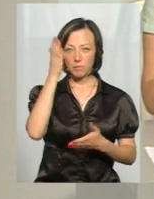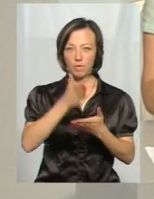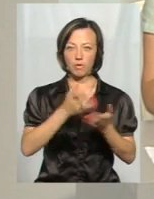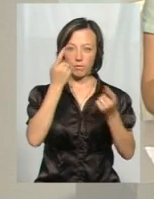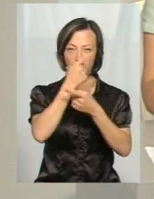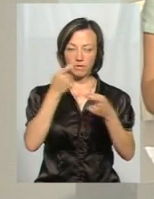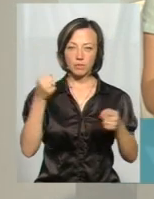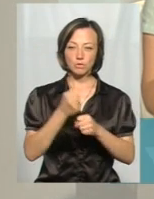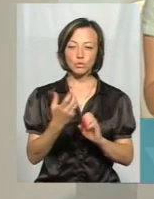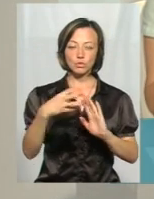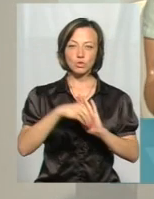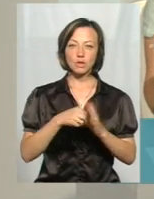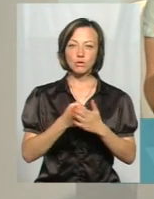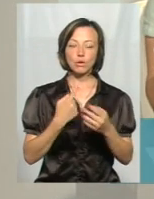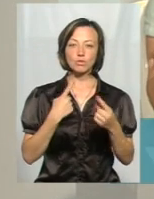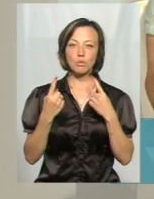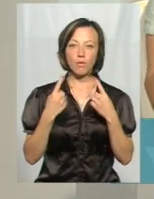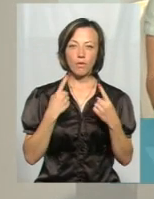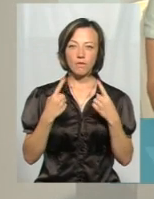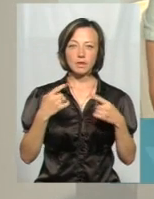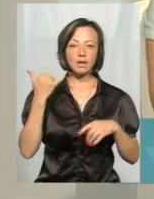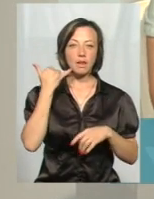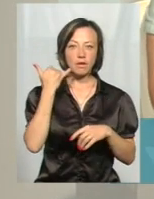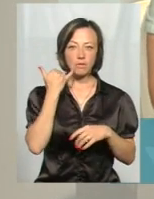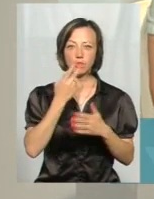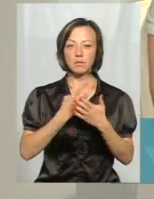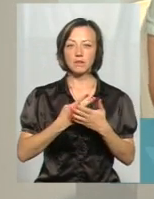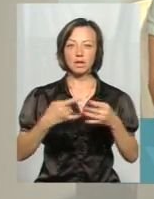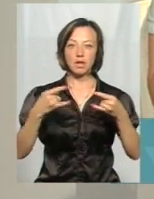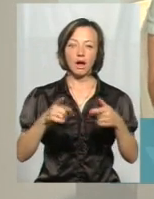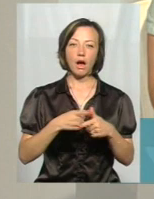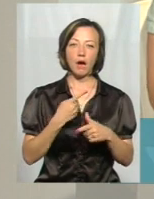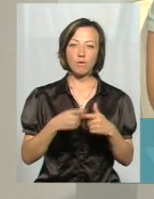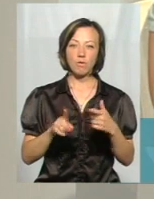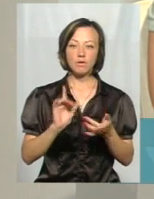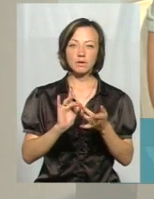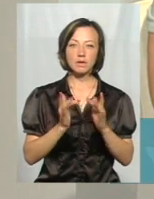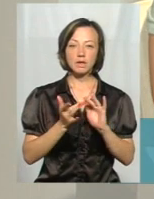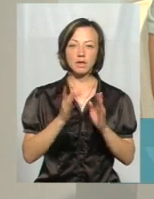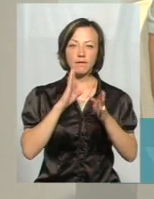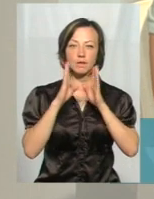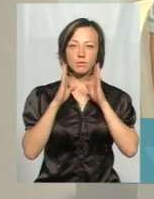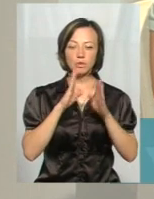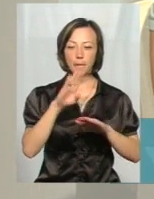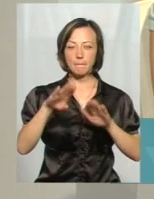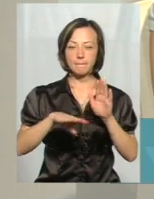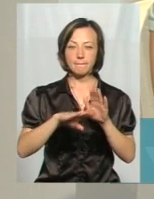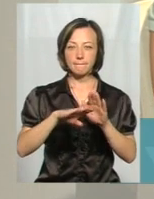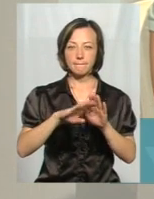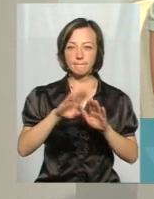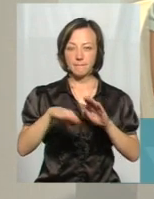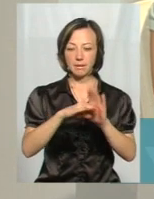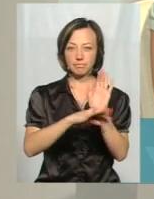прямому ефірі, тому долучайтесь до розмови телефоном, який бачите на екрані, або у соцмережі Facebook під трансляцією. Ставте